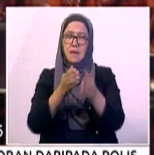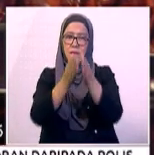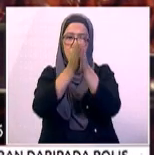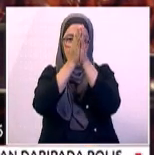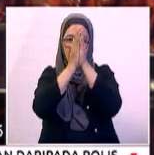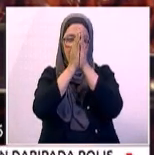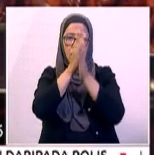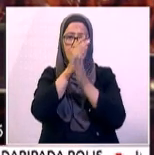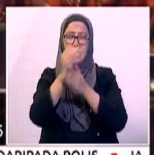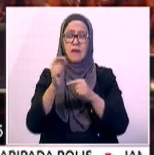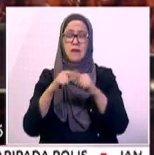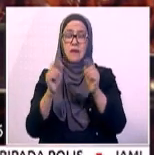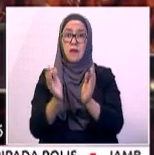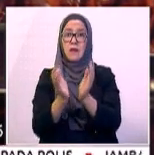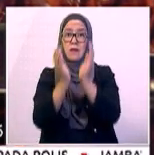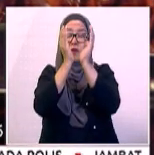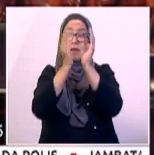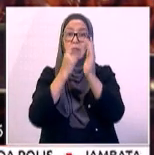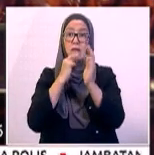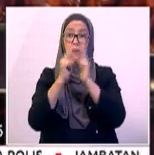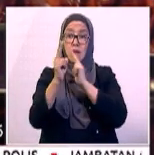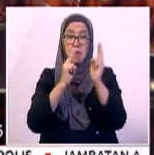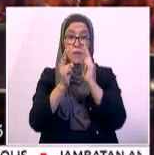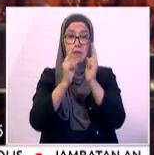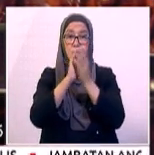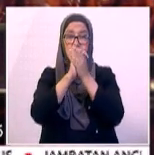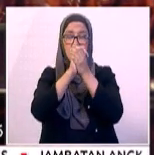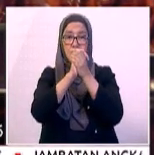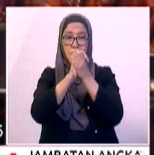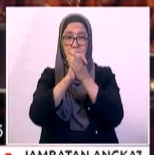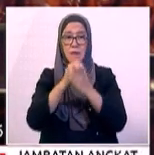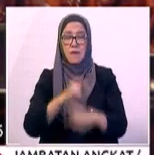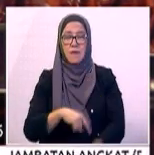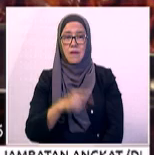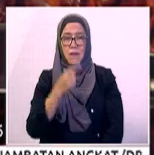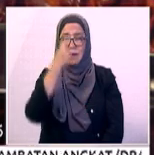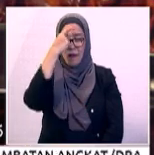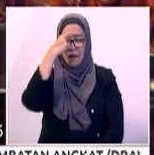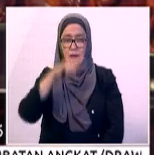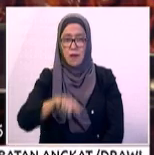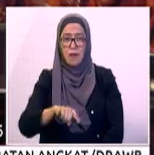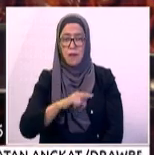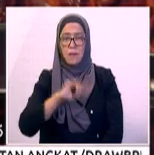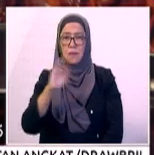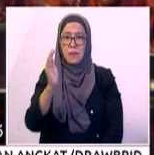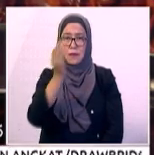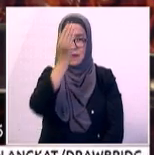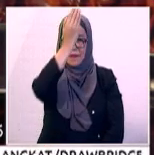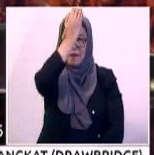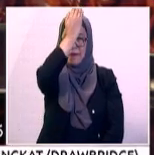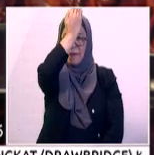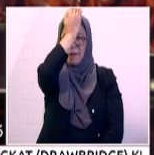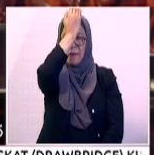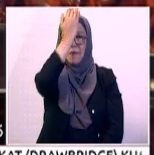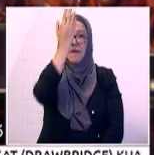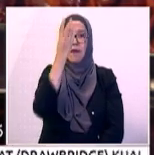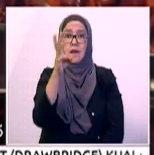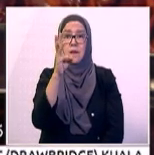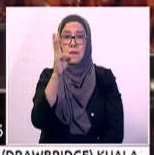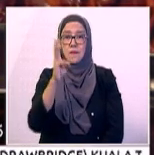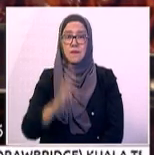tahniah sempena pertabalan ke bawah Duli Yang Maha Mulia Sri Paduka Baginda Yang di-Pertuan Agong